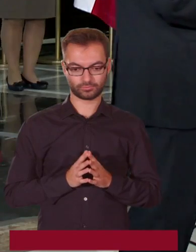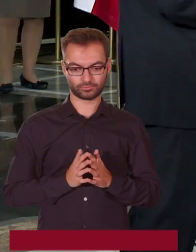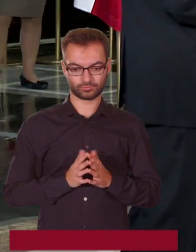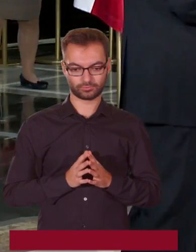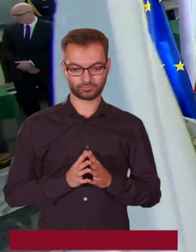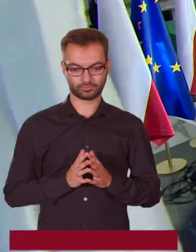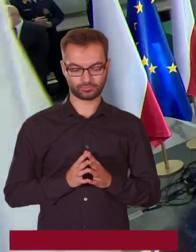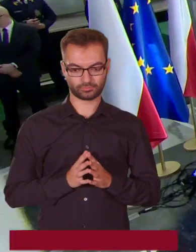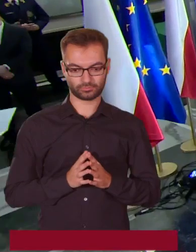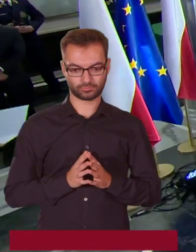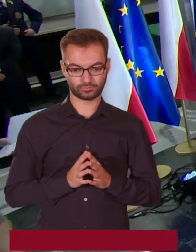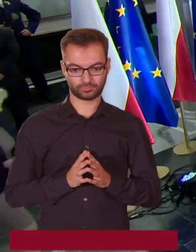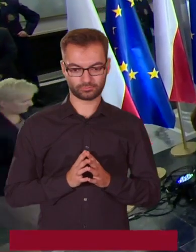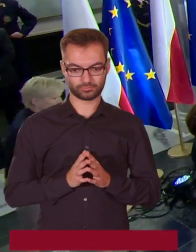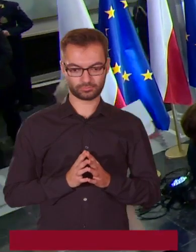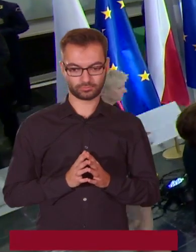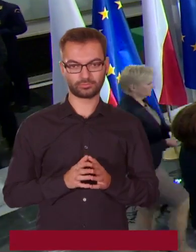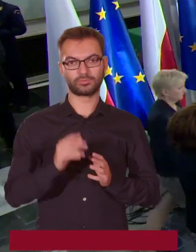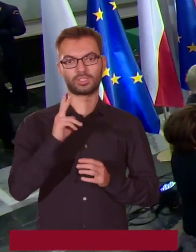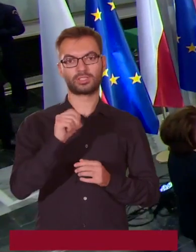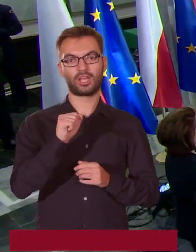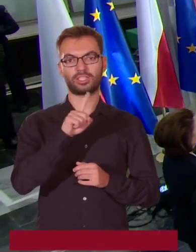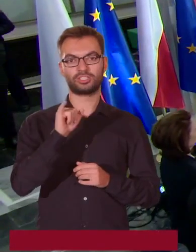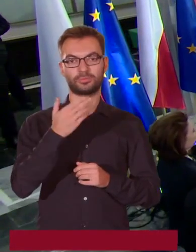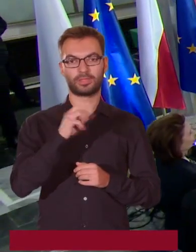Proszę Kazimierza Edwarda Gołojucha.